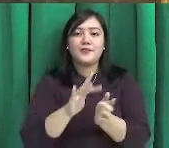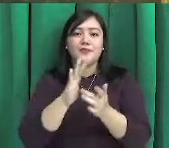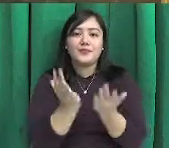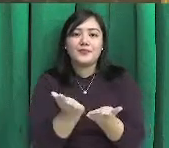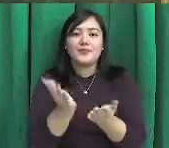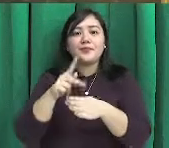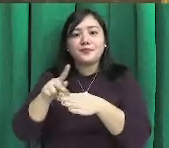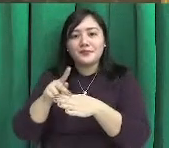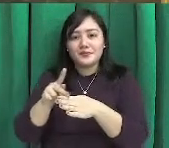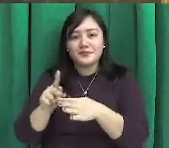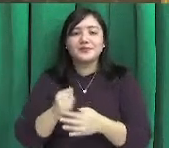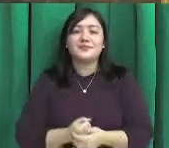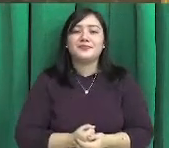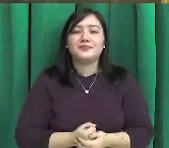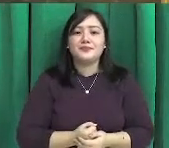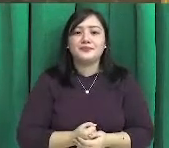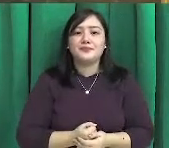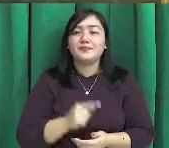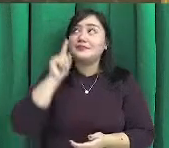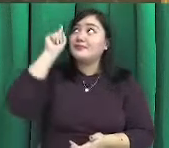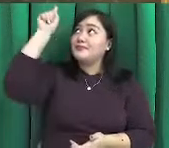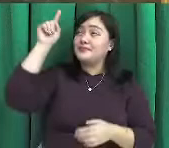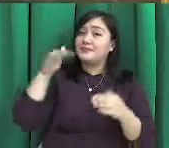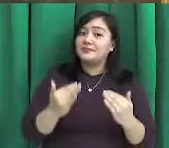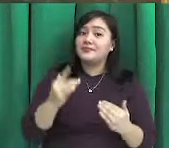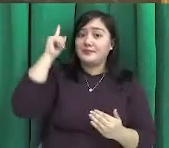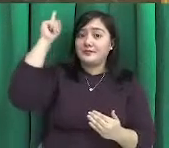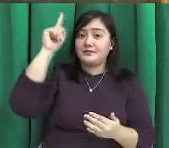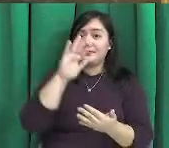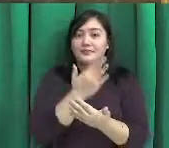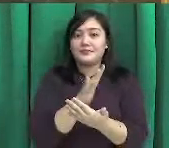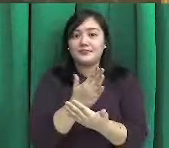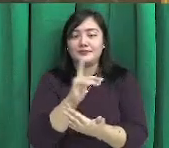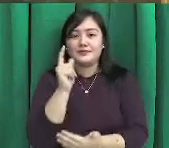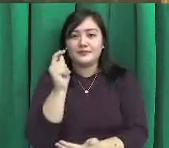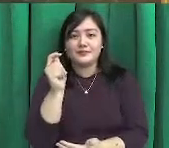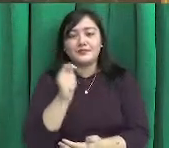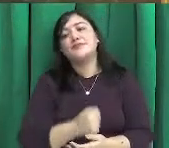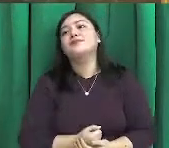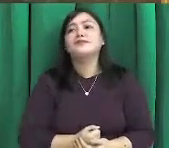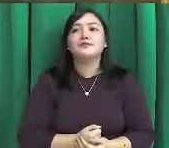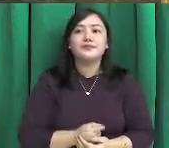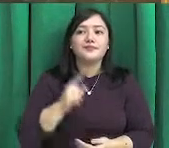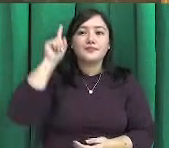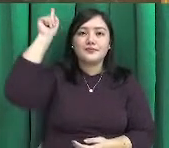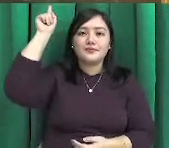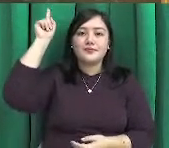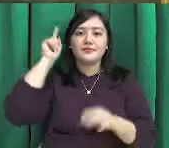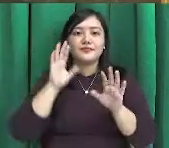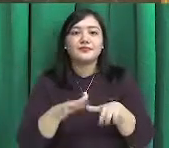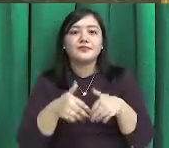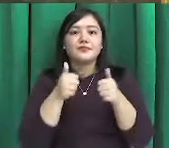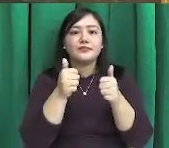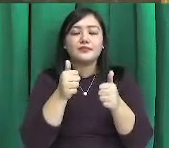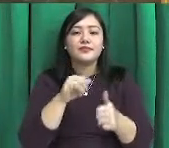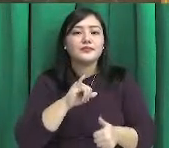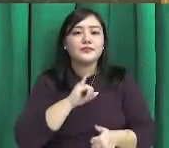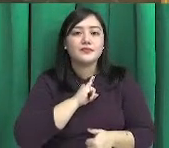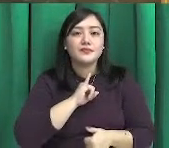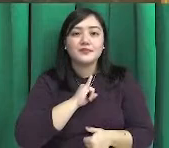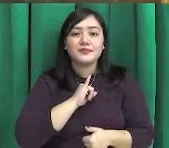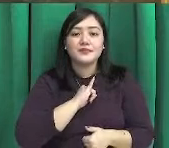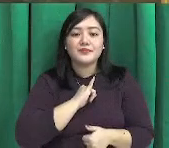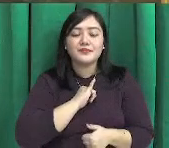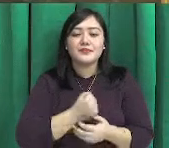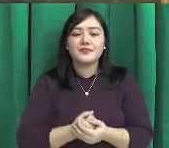Thank you, based on your experience. Yes, sir. Ang tanong po, paano ko binabalance? Parang ganon. Una-una po,